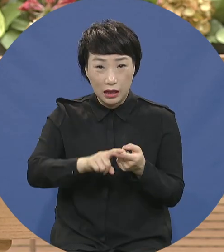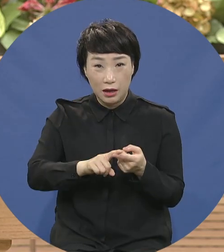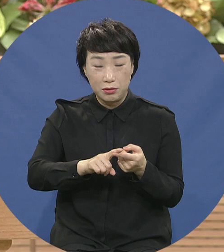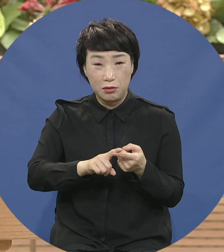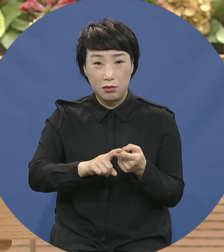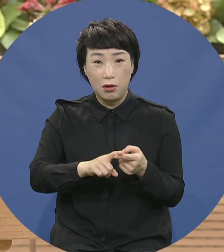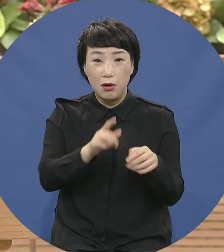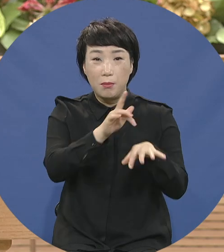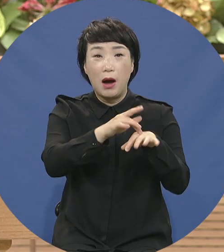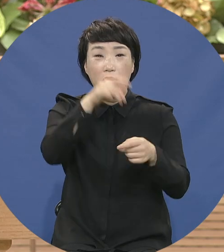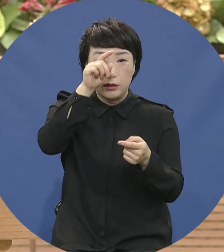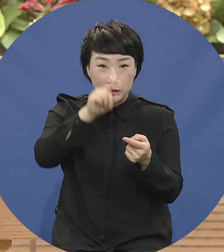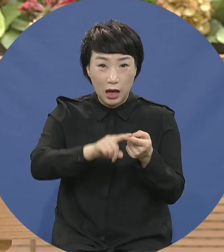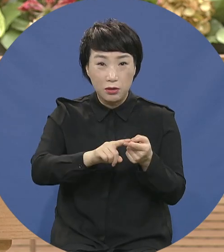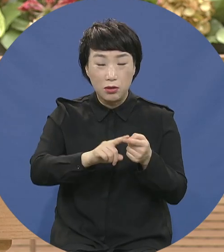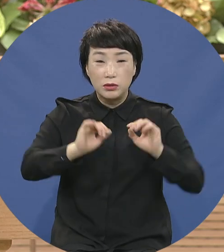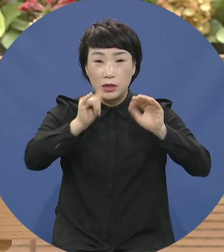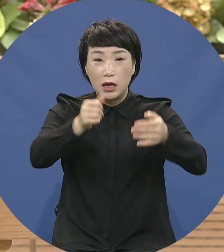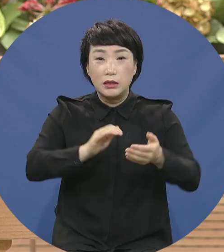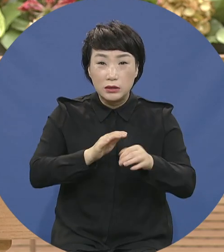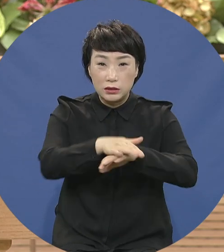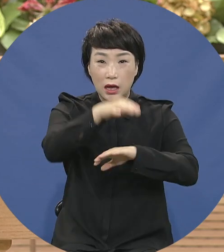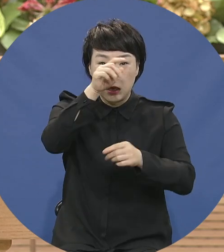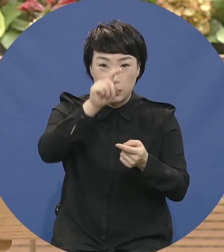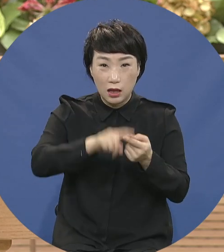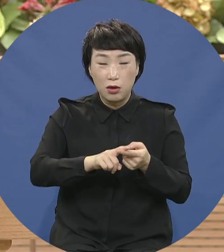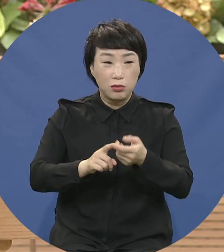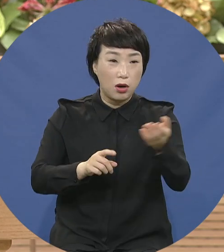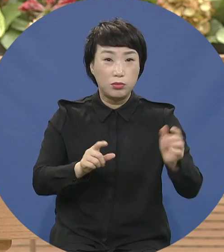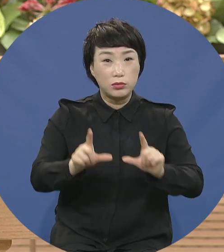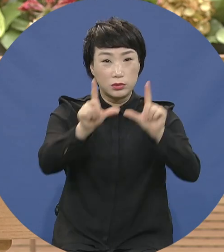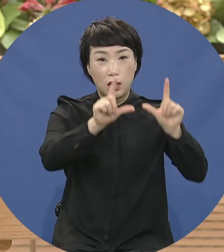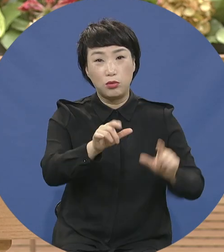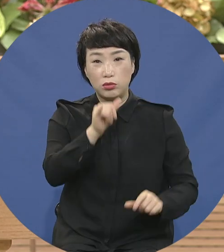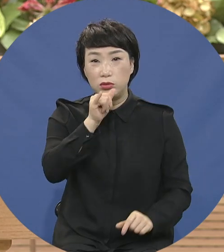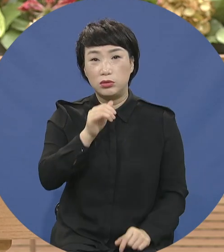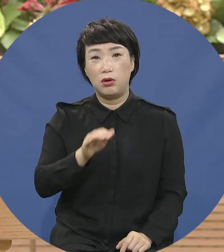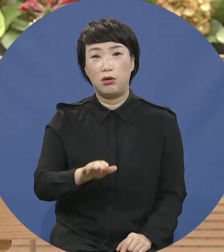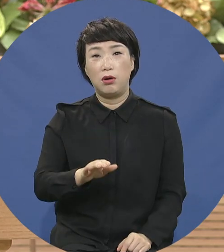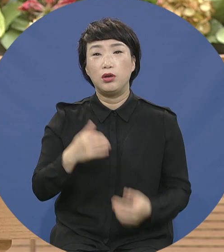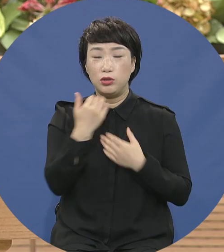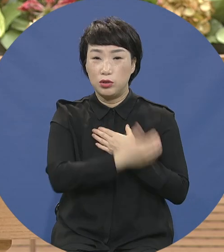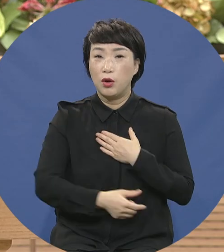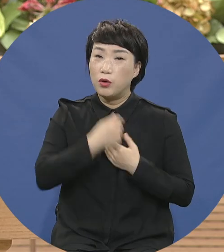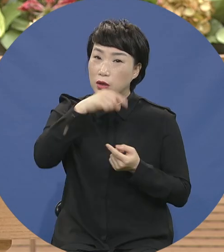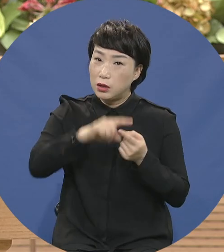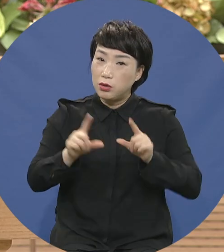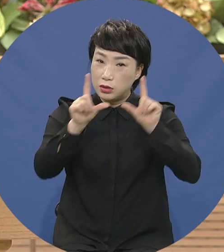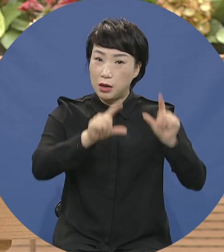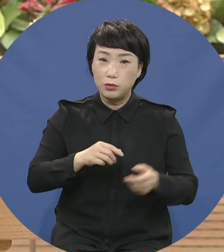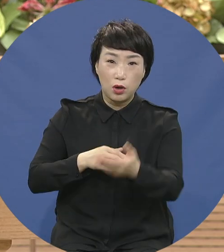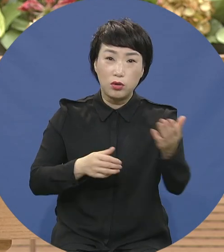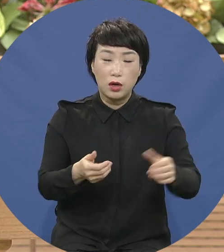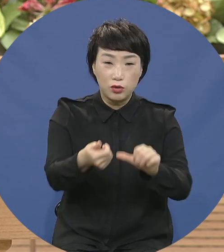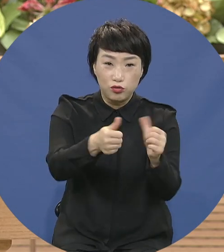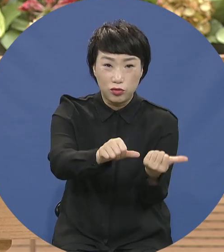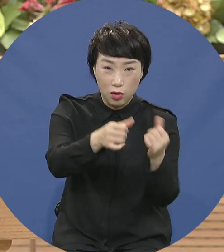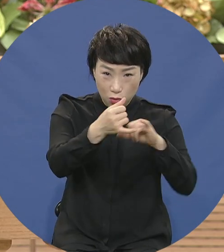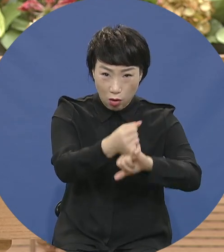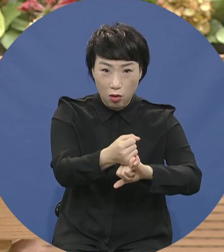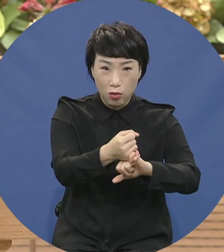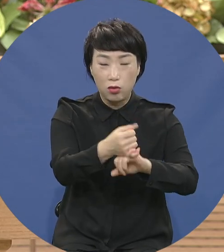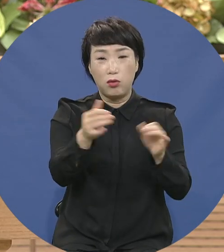정욕적이고 마귀적이고 세속적으로 살며 육신대로 살면 너희가 반드시